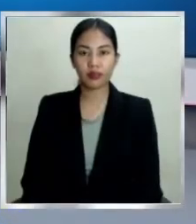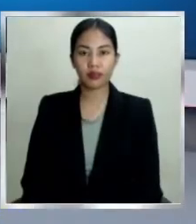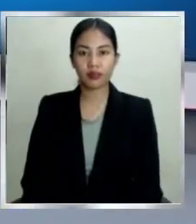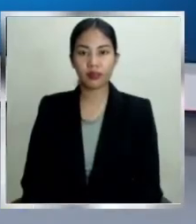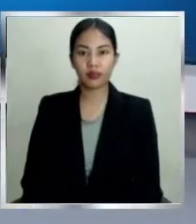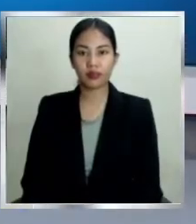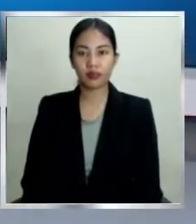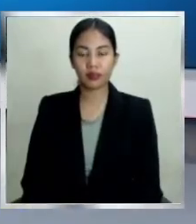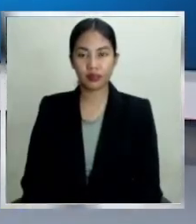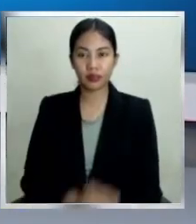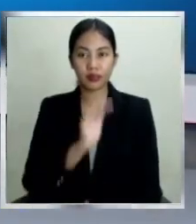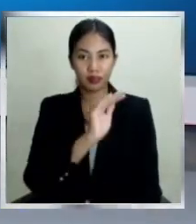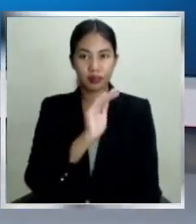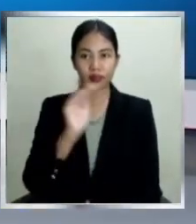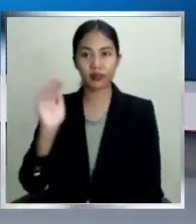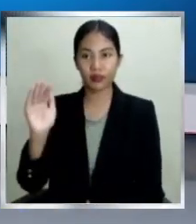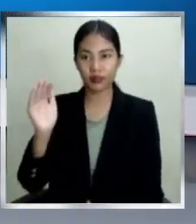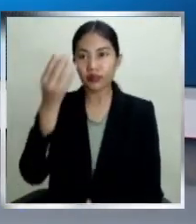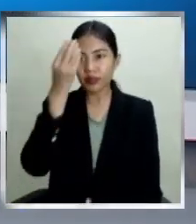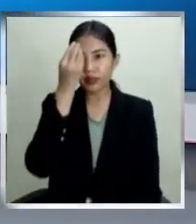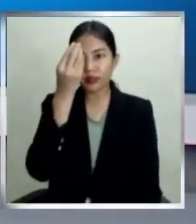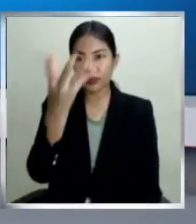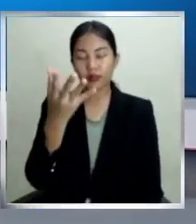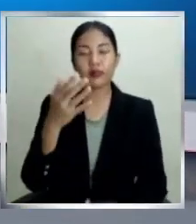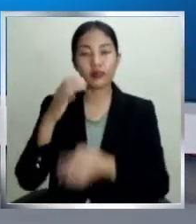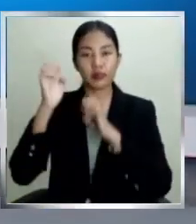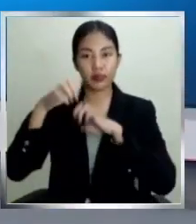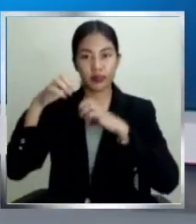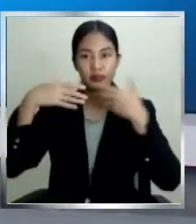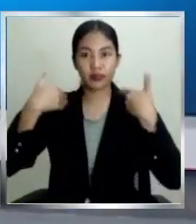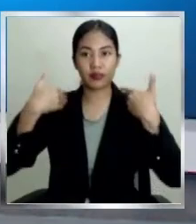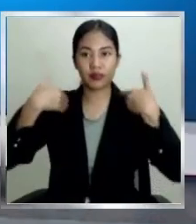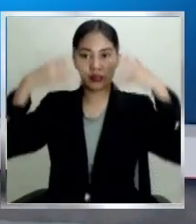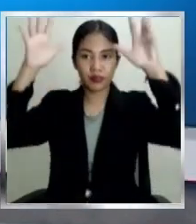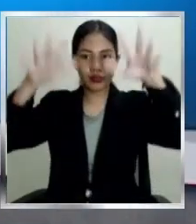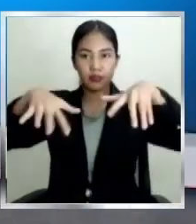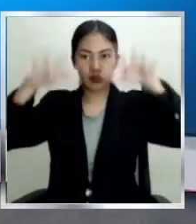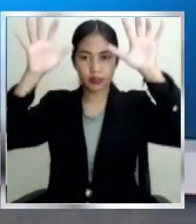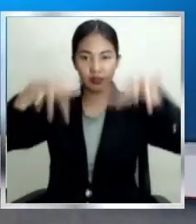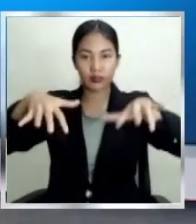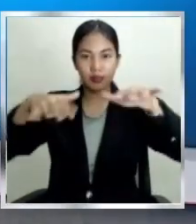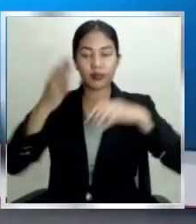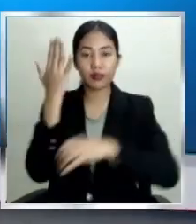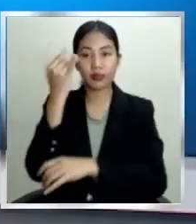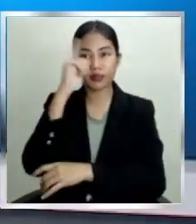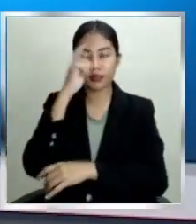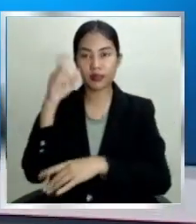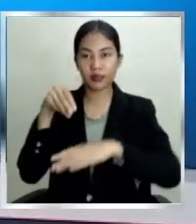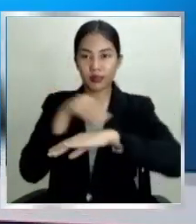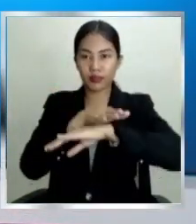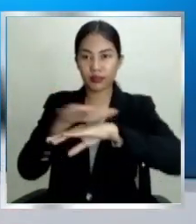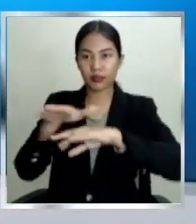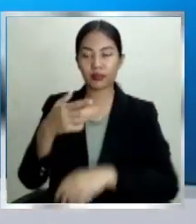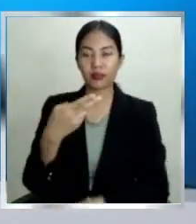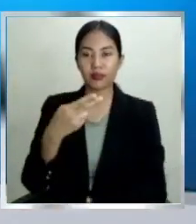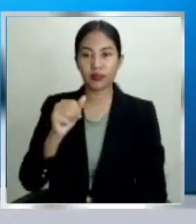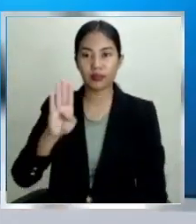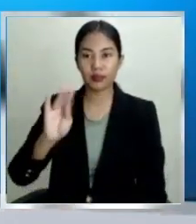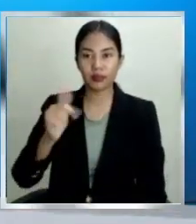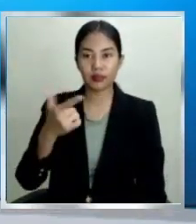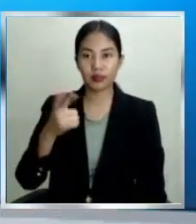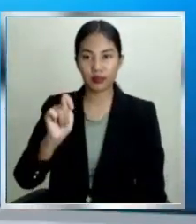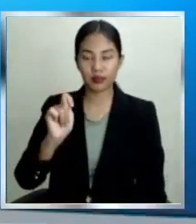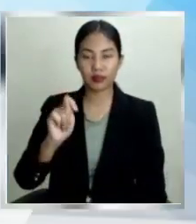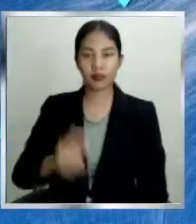Mga kapuso, asahan pa rin ang mga pagulan dahil sa patuloy na pag-iral ng mahinang hanging habagat at isang panibagong weather system. Yan